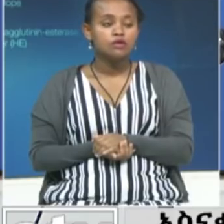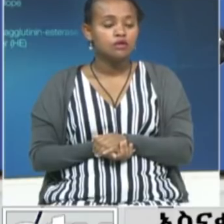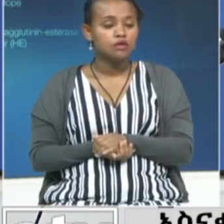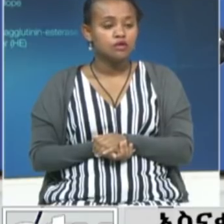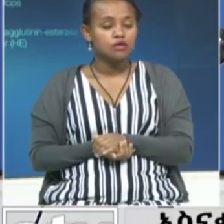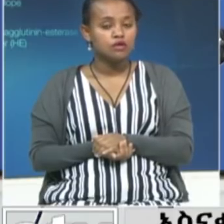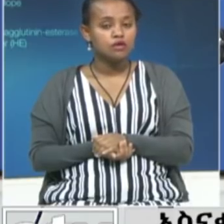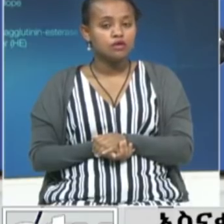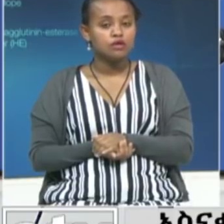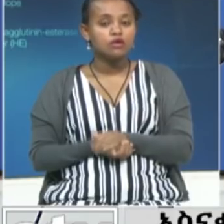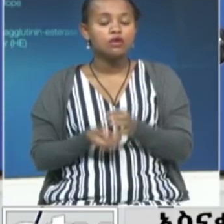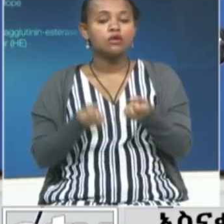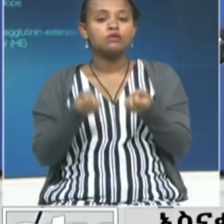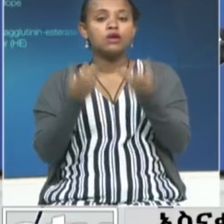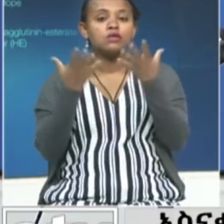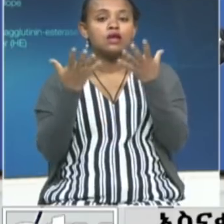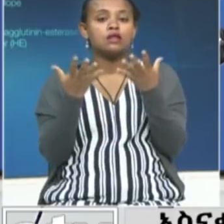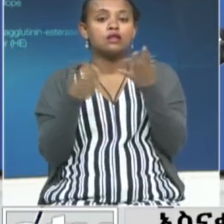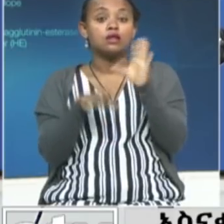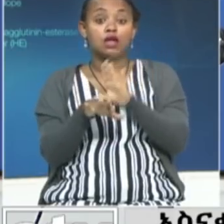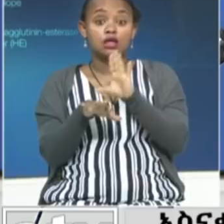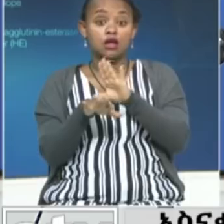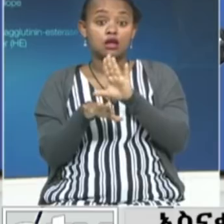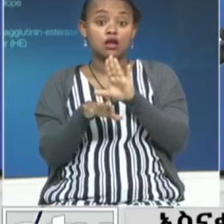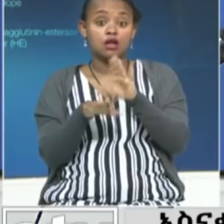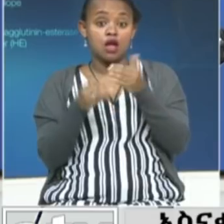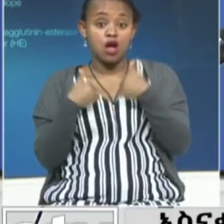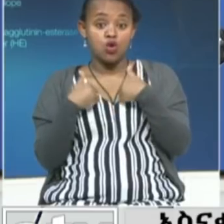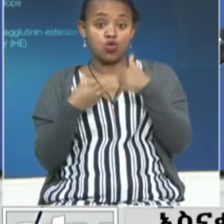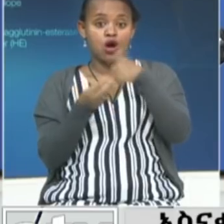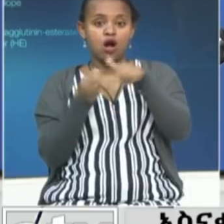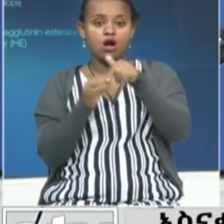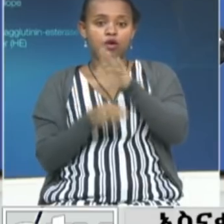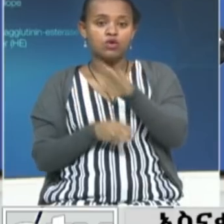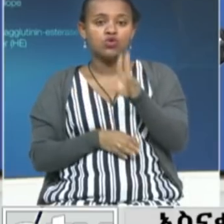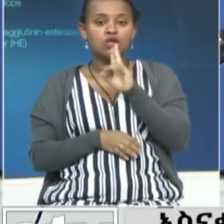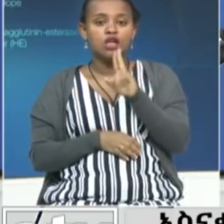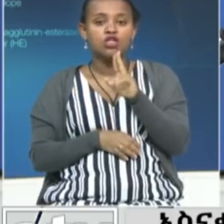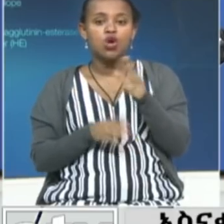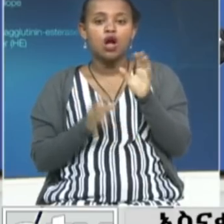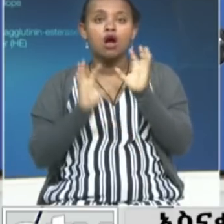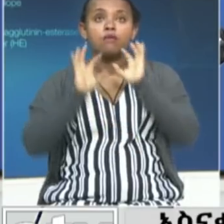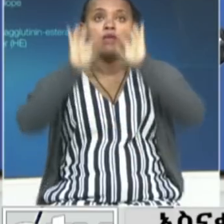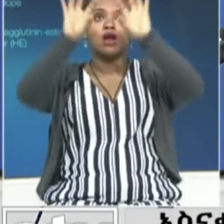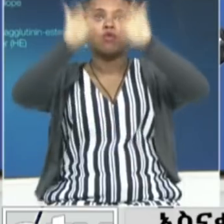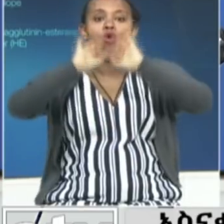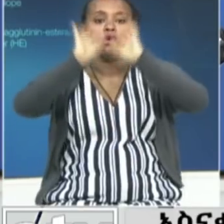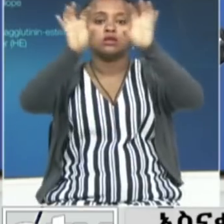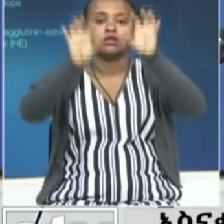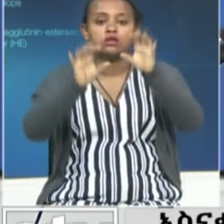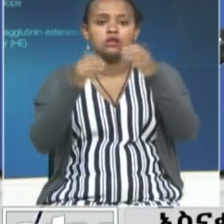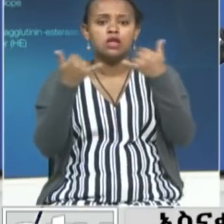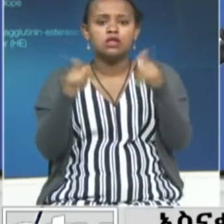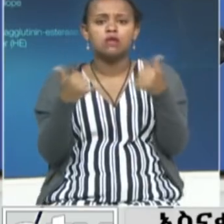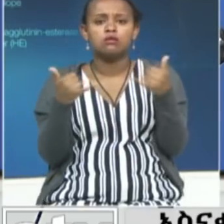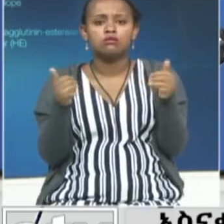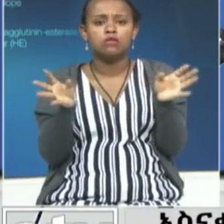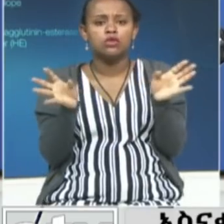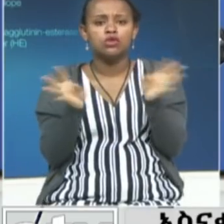የክልል እንደዚህ ገጠር አካባቢ ያሉ ልጆች ናቸው እና መረብ ኳስ ምናምን ይጫወታሉ። ተሰብስቦ ነው በማስ